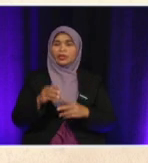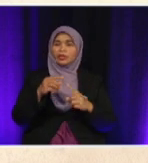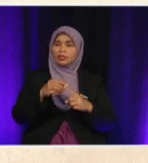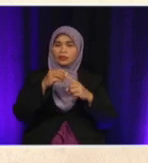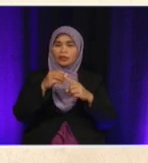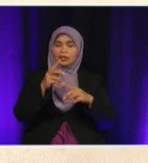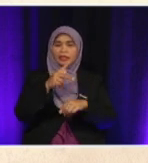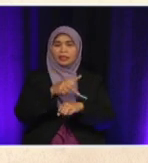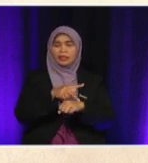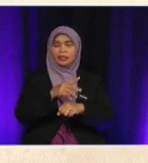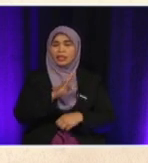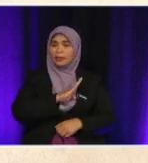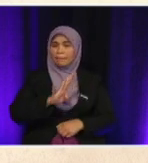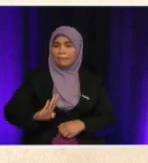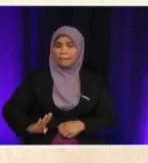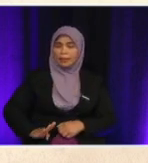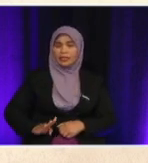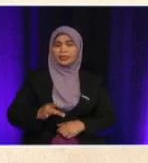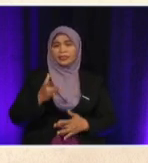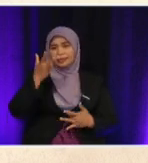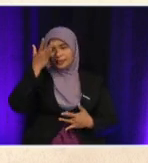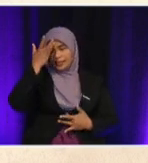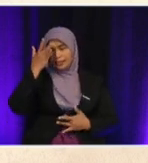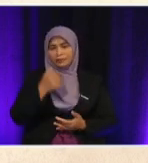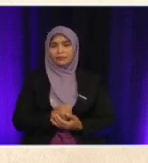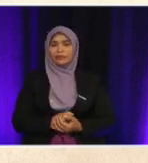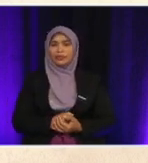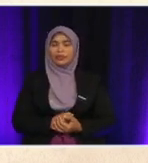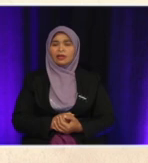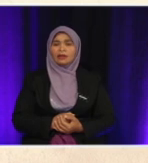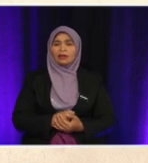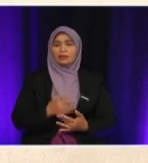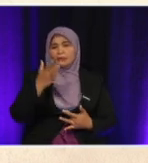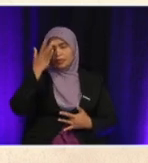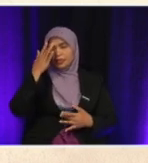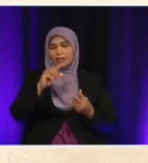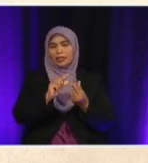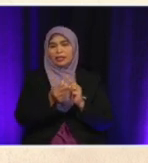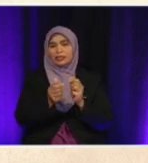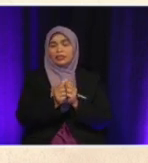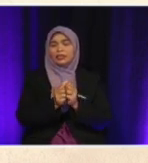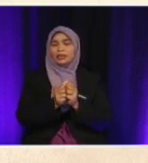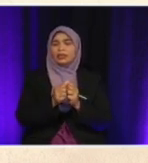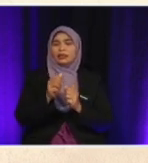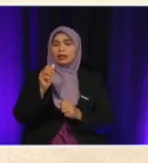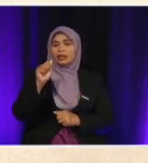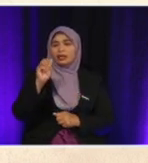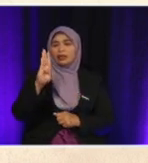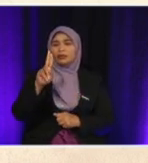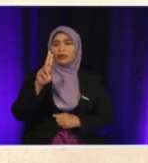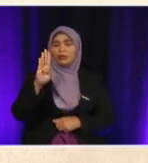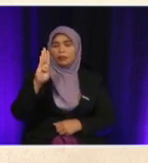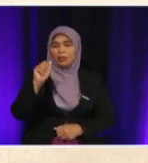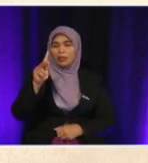sakit yaitu pada ujung-ujung Hayat Baginda Baginda telah digantikan oleh Sayyidina Abu Bakar untuk menjadi imam